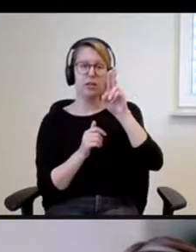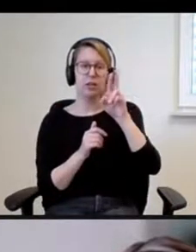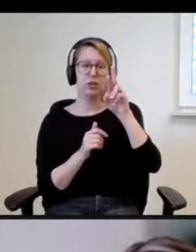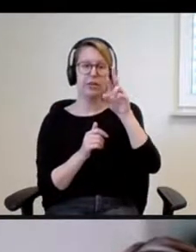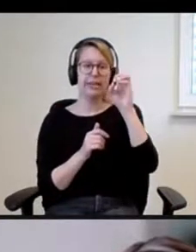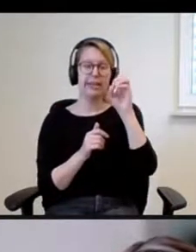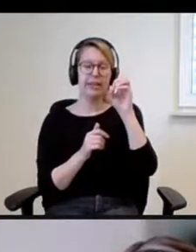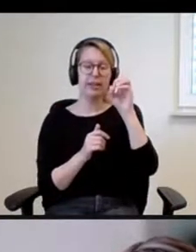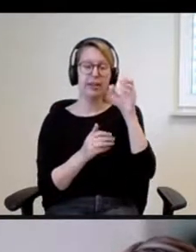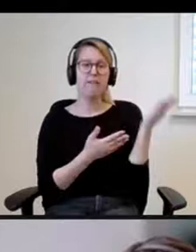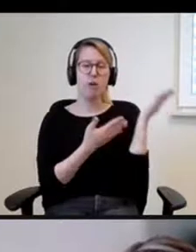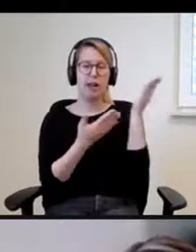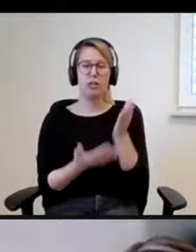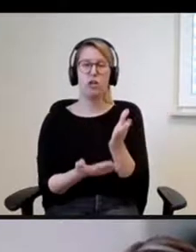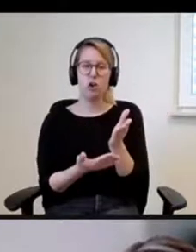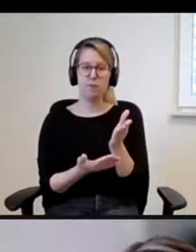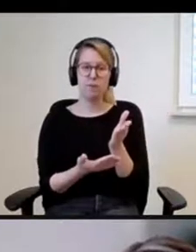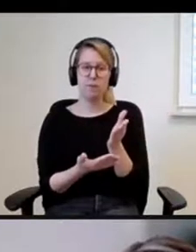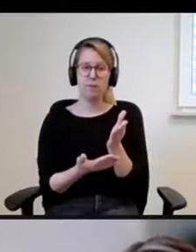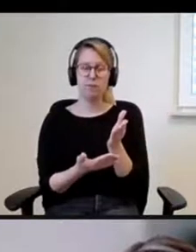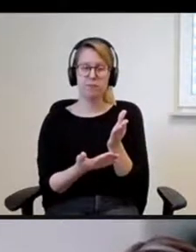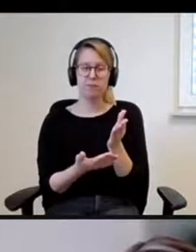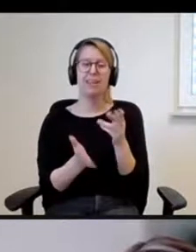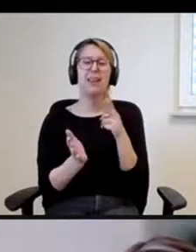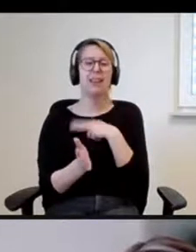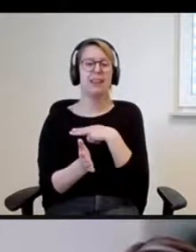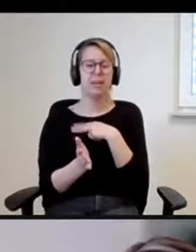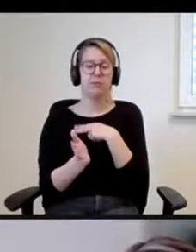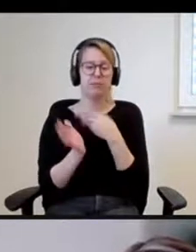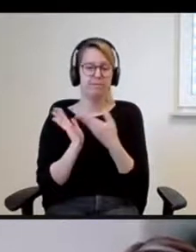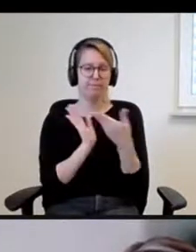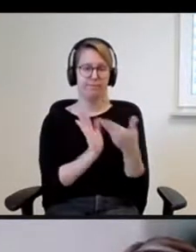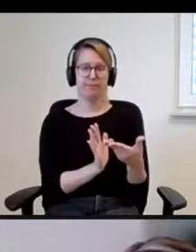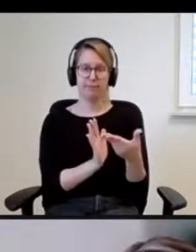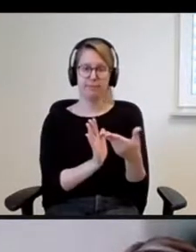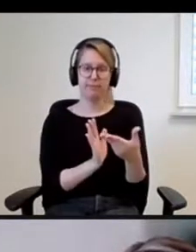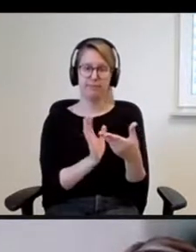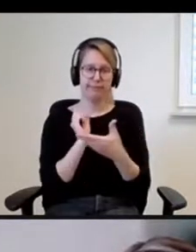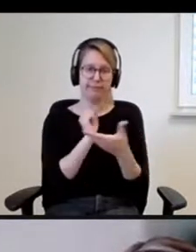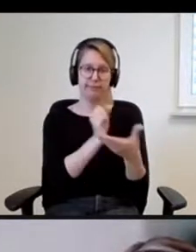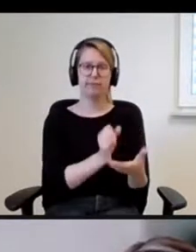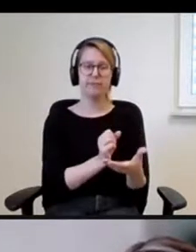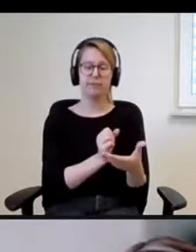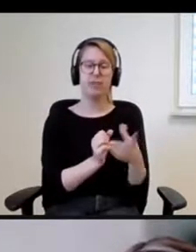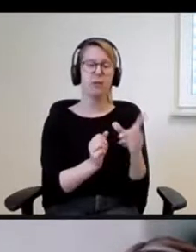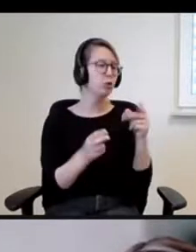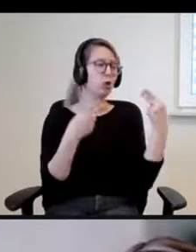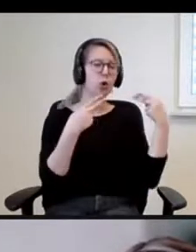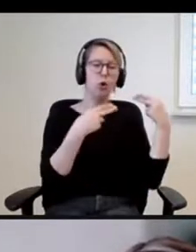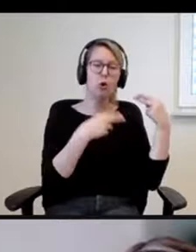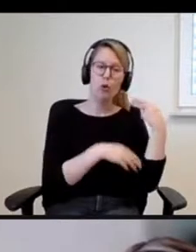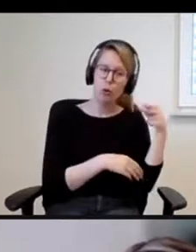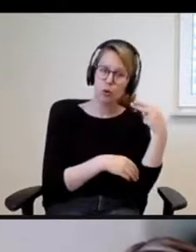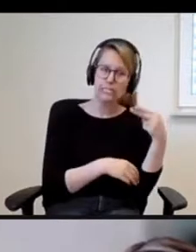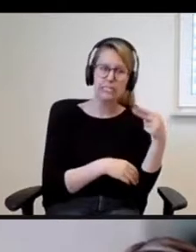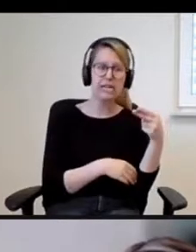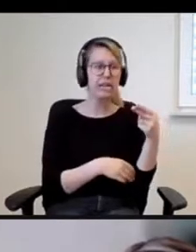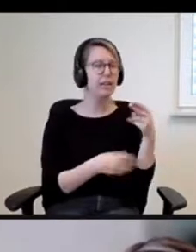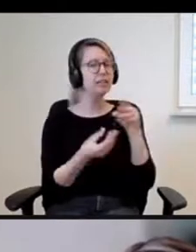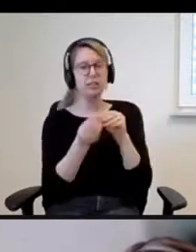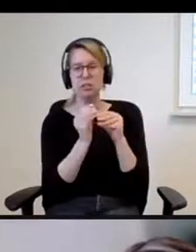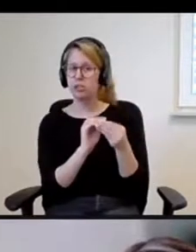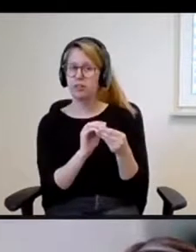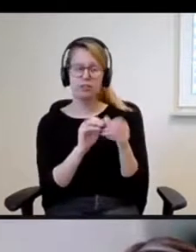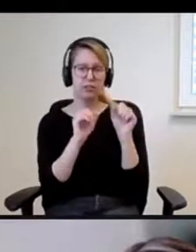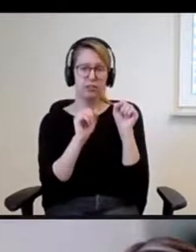wo Service, wo Institutionen, Geschäfte etc., Urteile sich